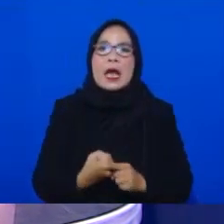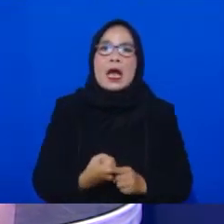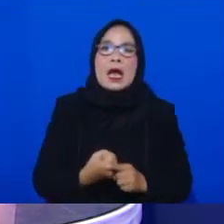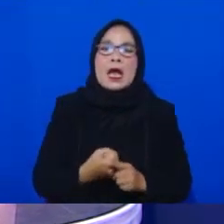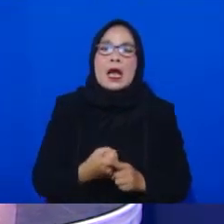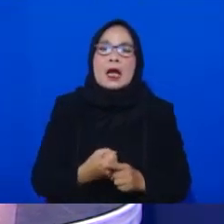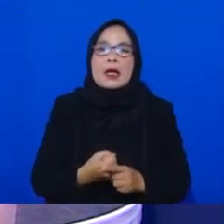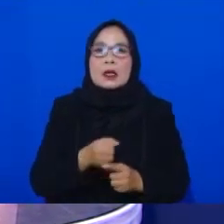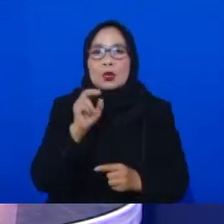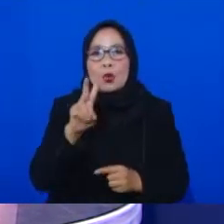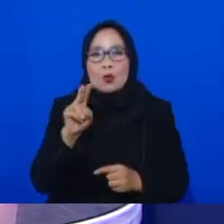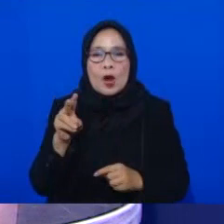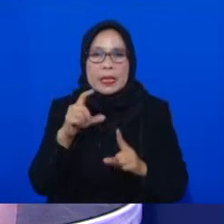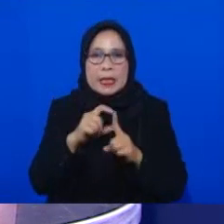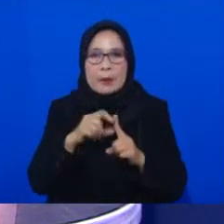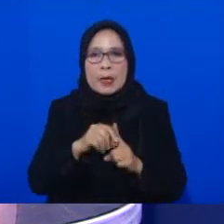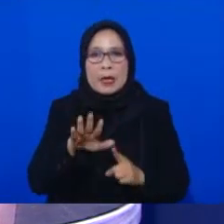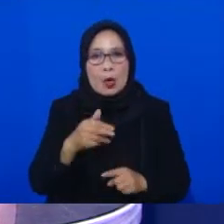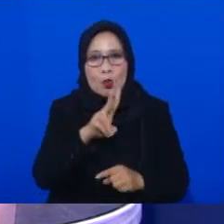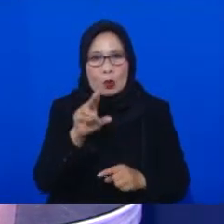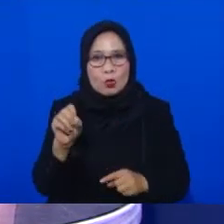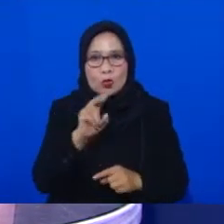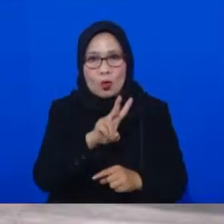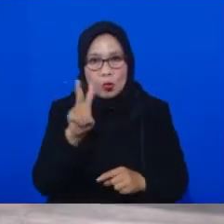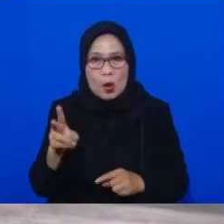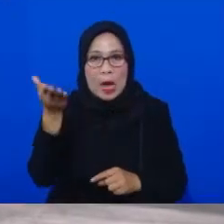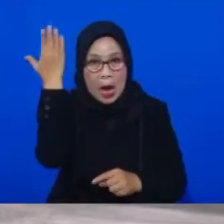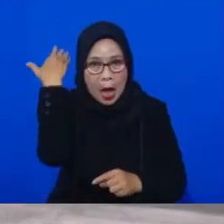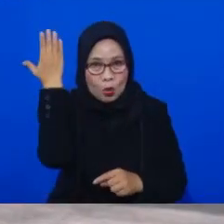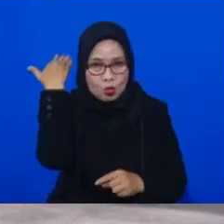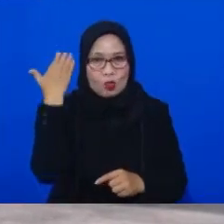22 Desember 2022 lalu.